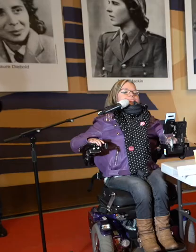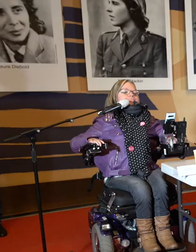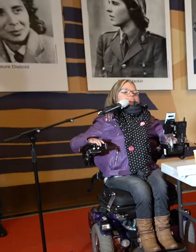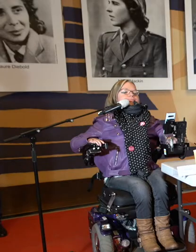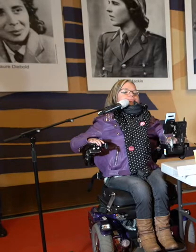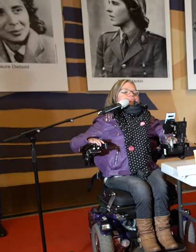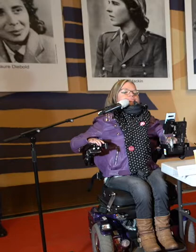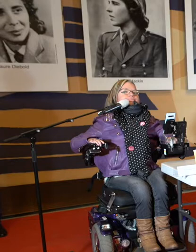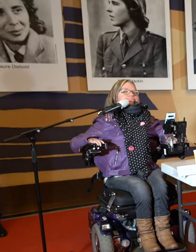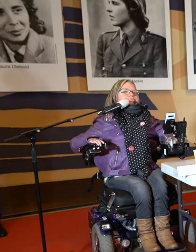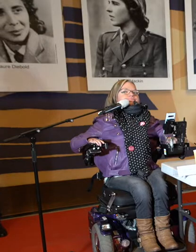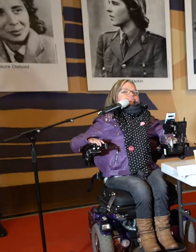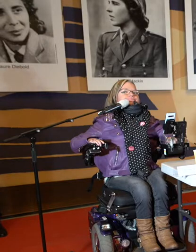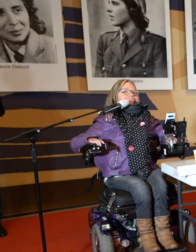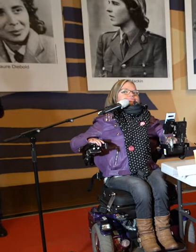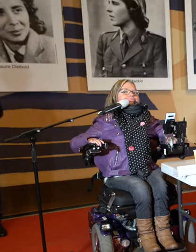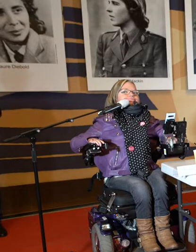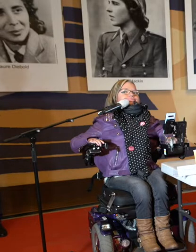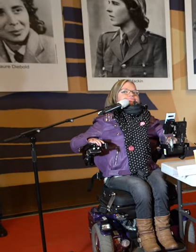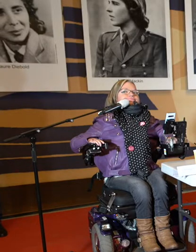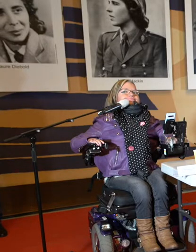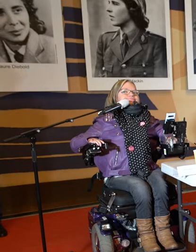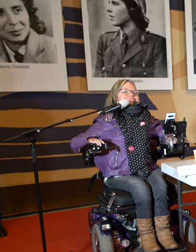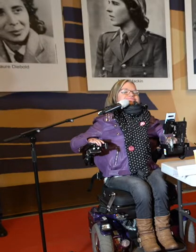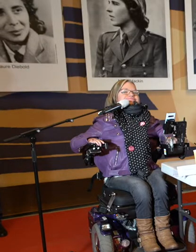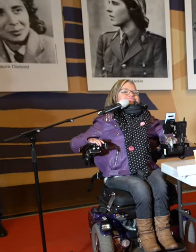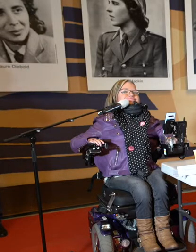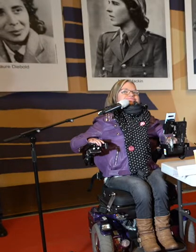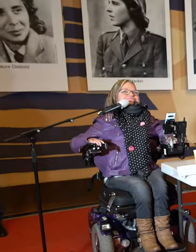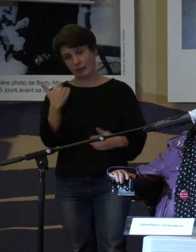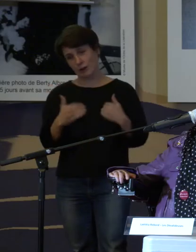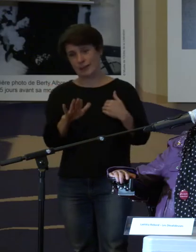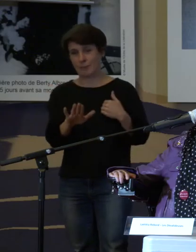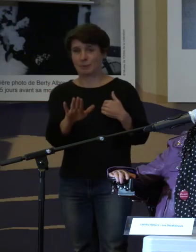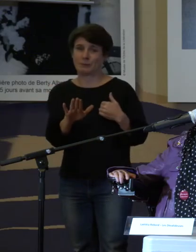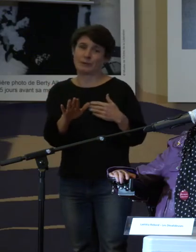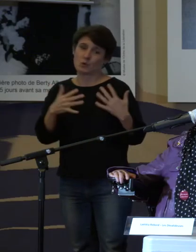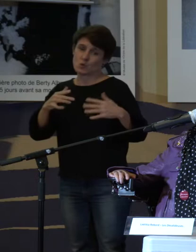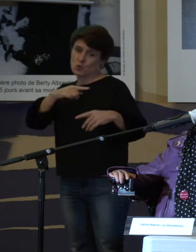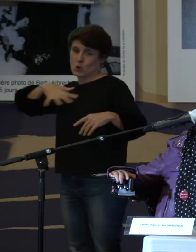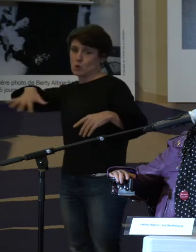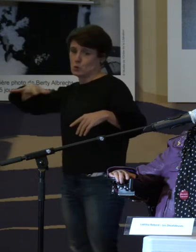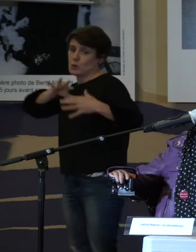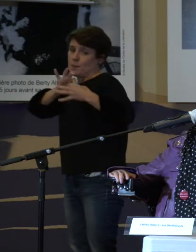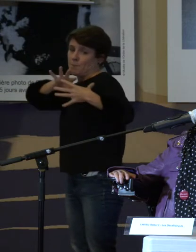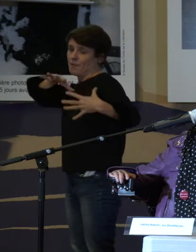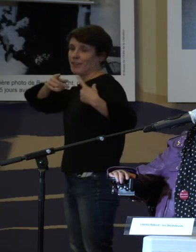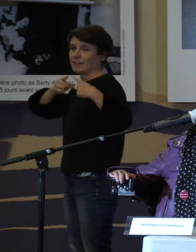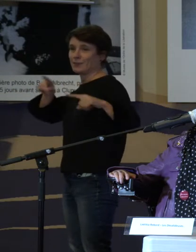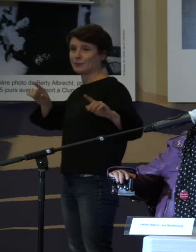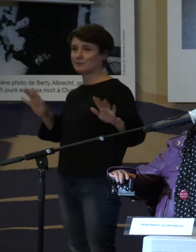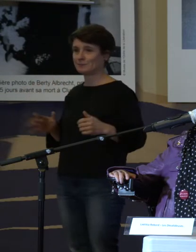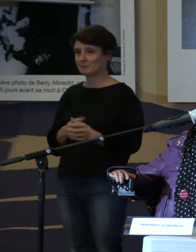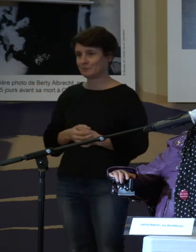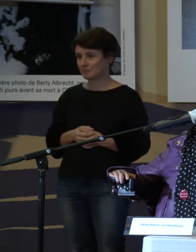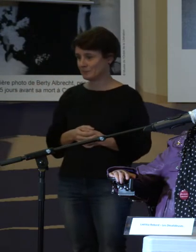de les essentialiser et de naturaliser leur domination.